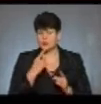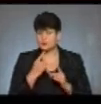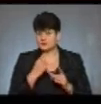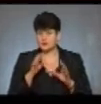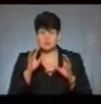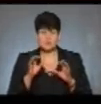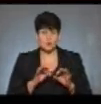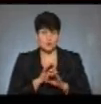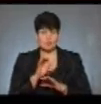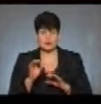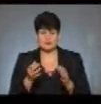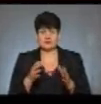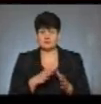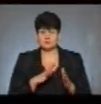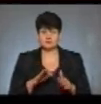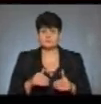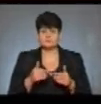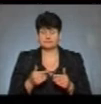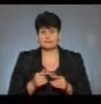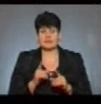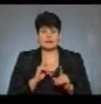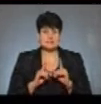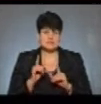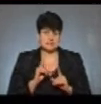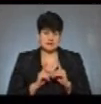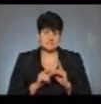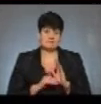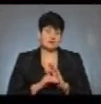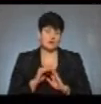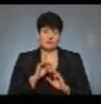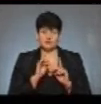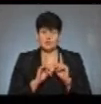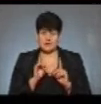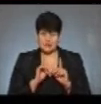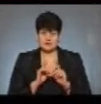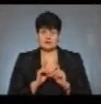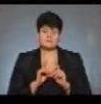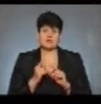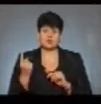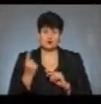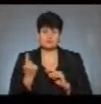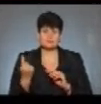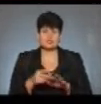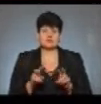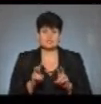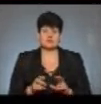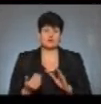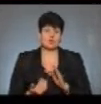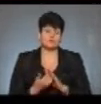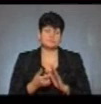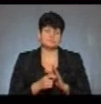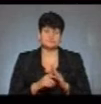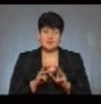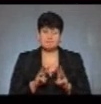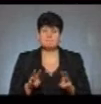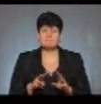законопроект, який був винесений на сесію Верховної Ради. Власне, додамо, що на одному з перших засідань нового Кабміну